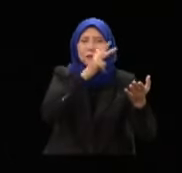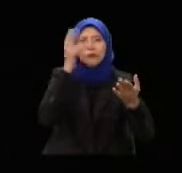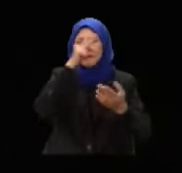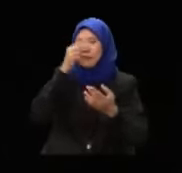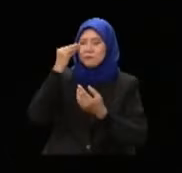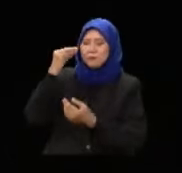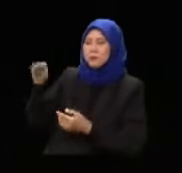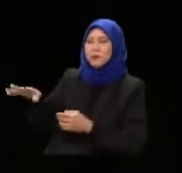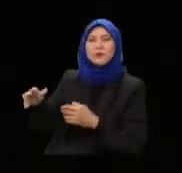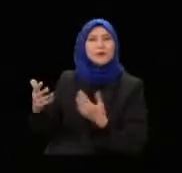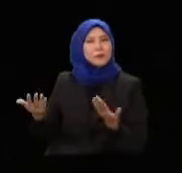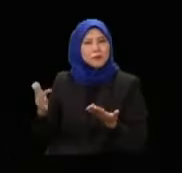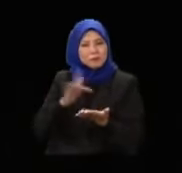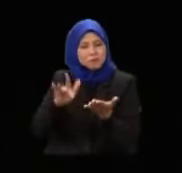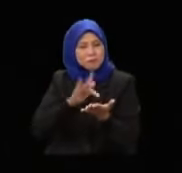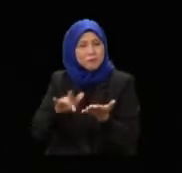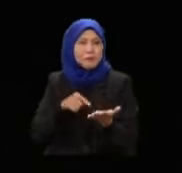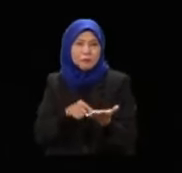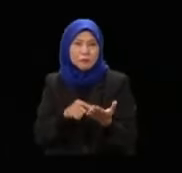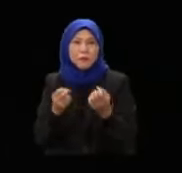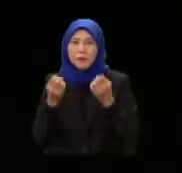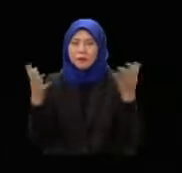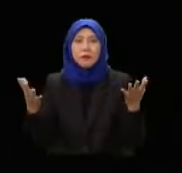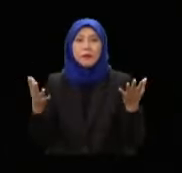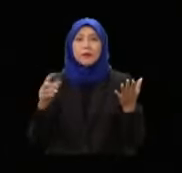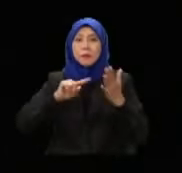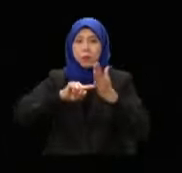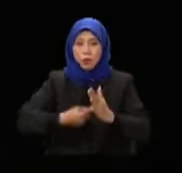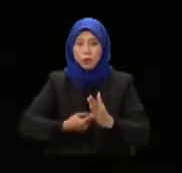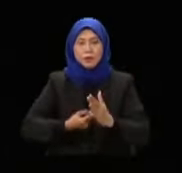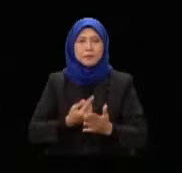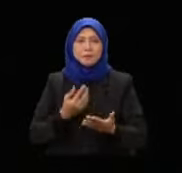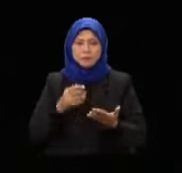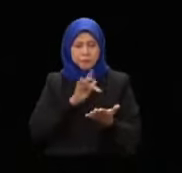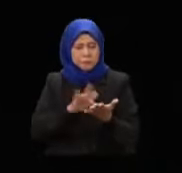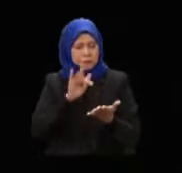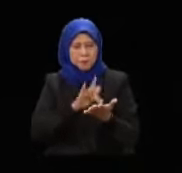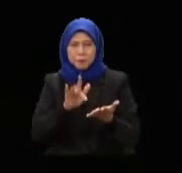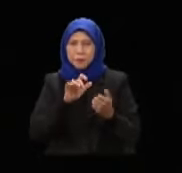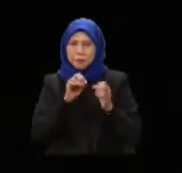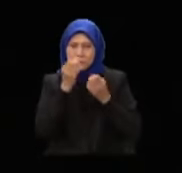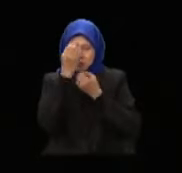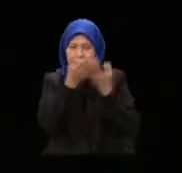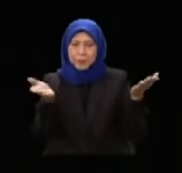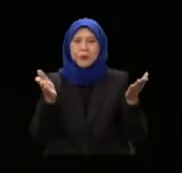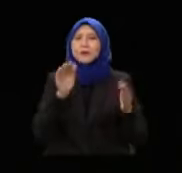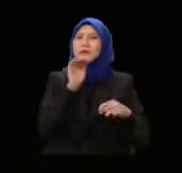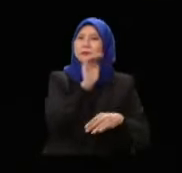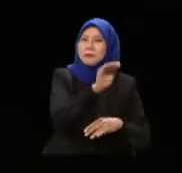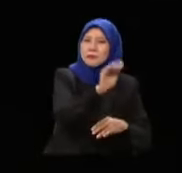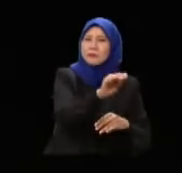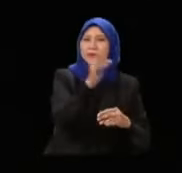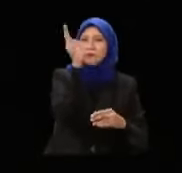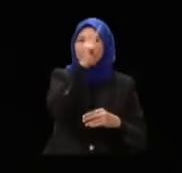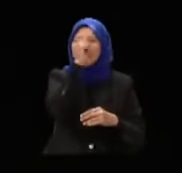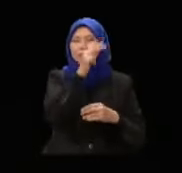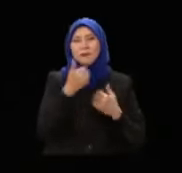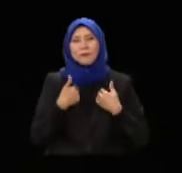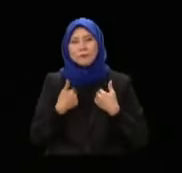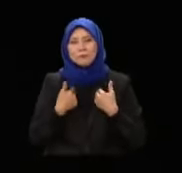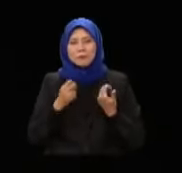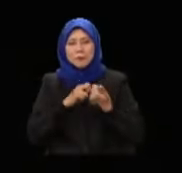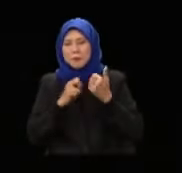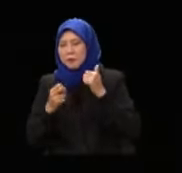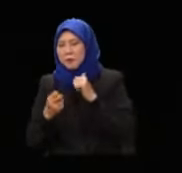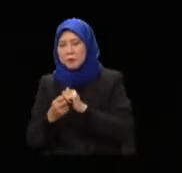mungkin Audi media sosial dan banyak tempat mereka bulan meneh Hai secara terbuka dan mungkin sedikit hars Ade berlaku